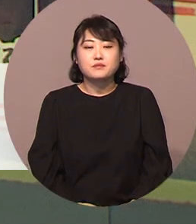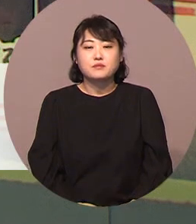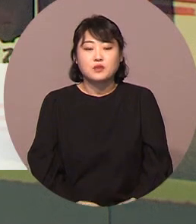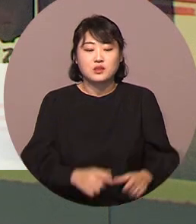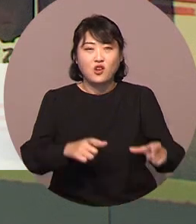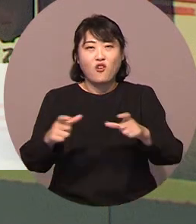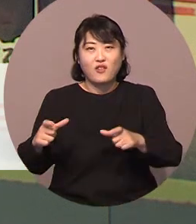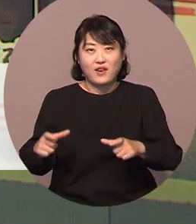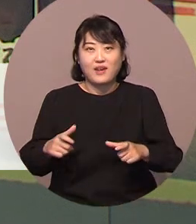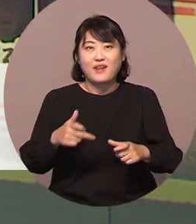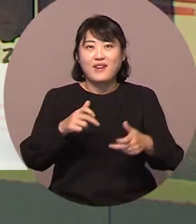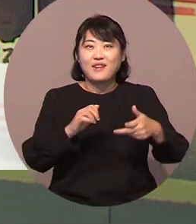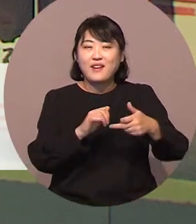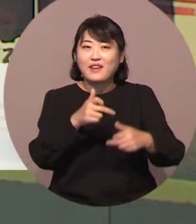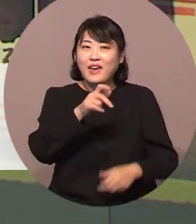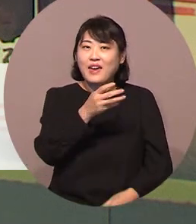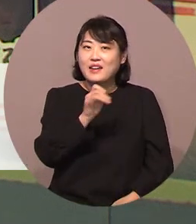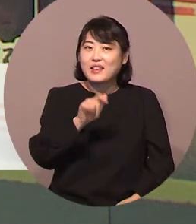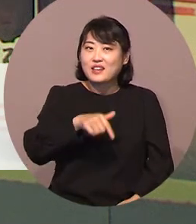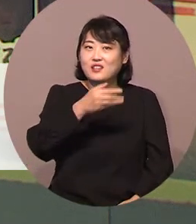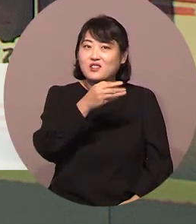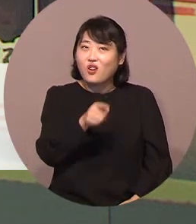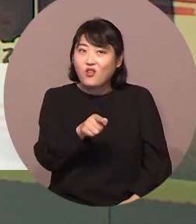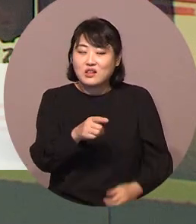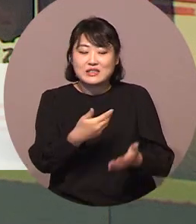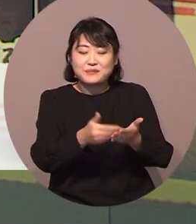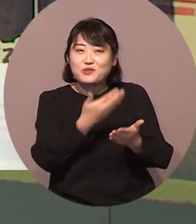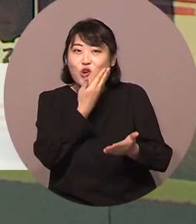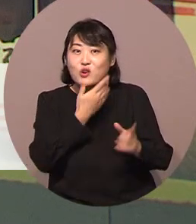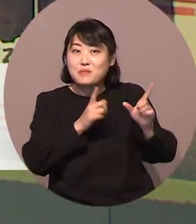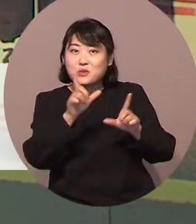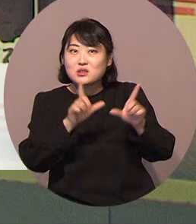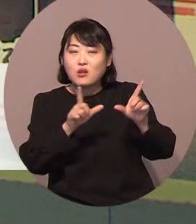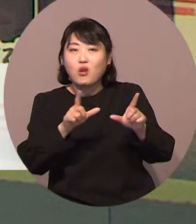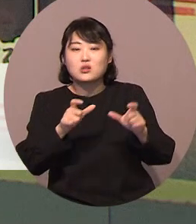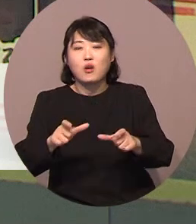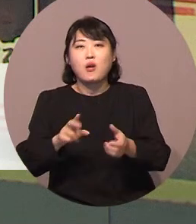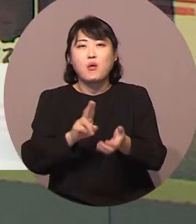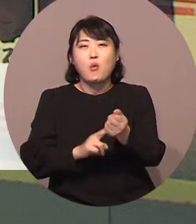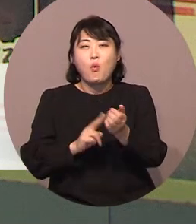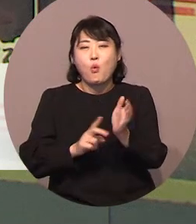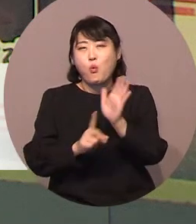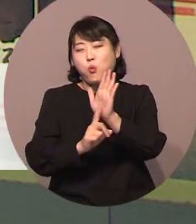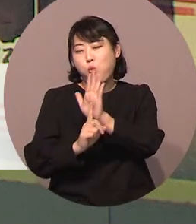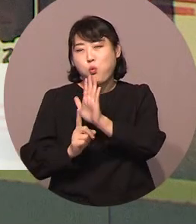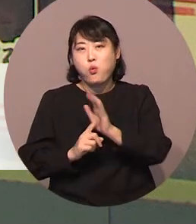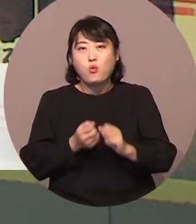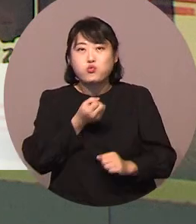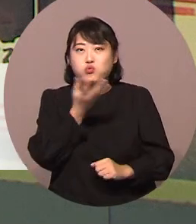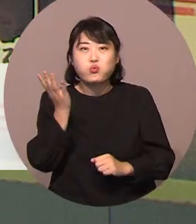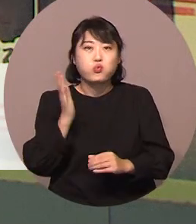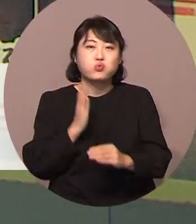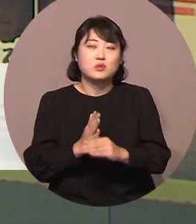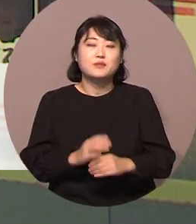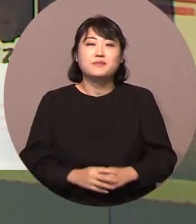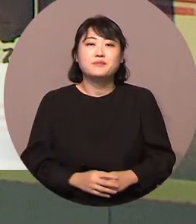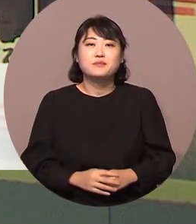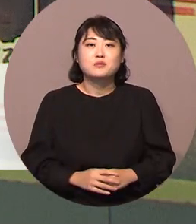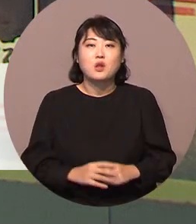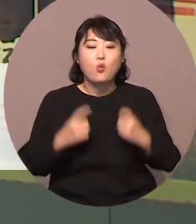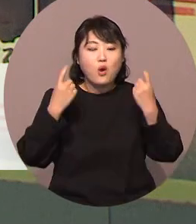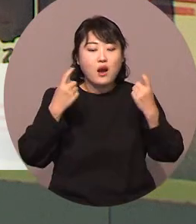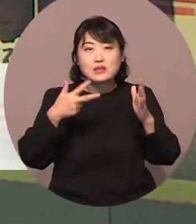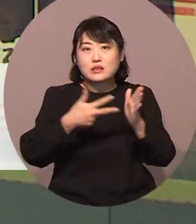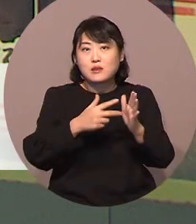지역의 캐릭터로 관광객이나 특산물 매출 증대를 노리는 캐릭터 마케팅이 유행처럼 확산하고 있습니다 관광 제단뿐